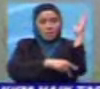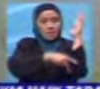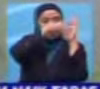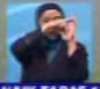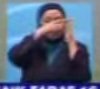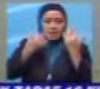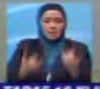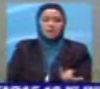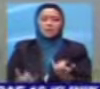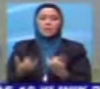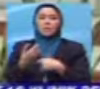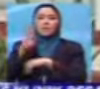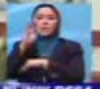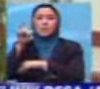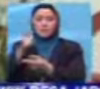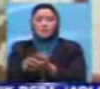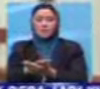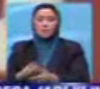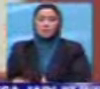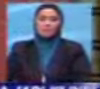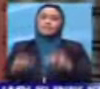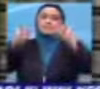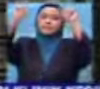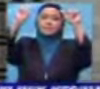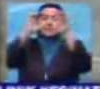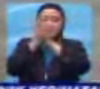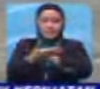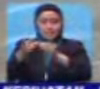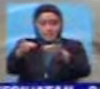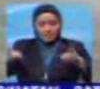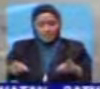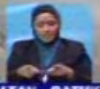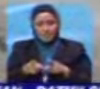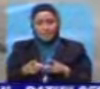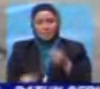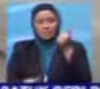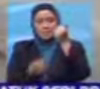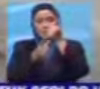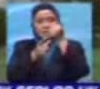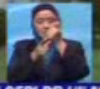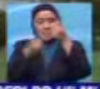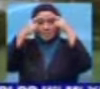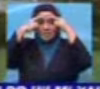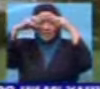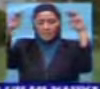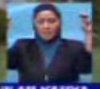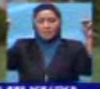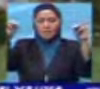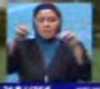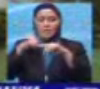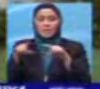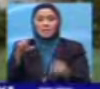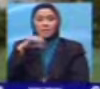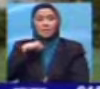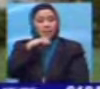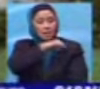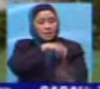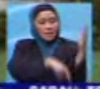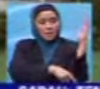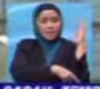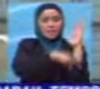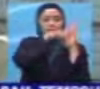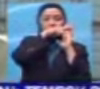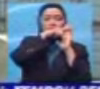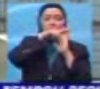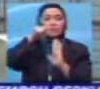taraf menjadi daerah. Justeru, Timbalan Perdana Menteri Datuk Seri Dr. Ahmad Zahid Hamidi selaku ahli parlimennya harus